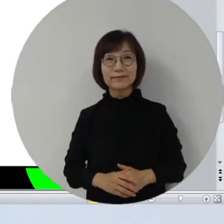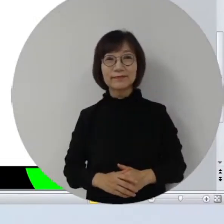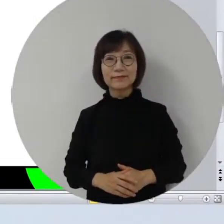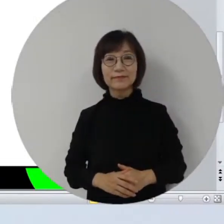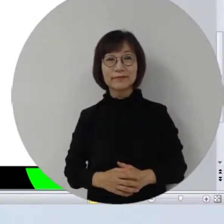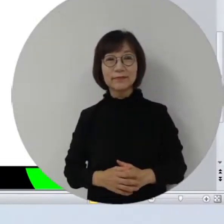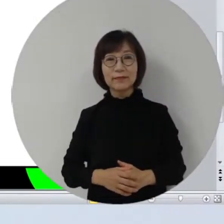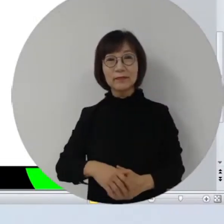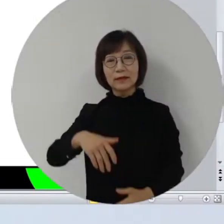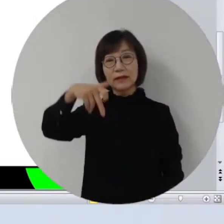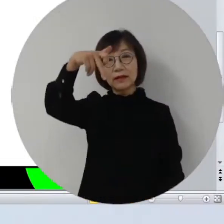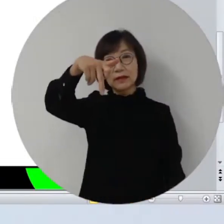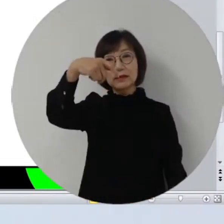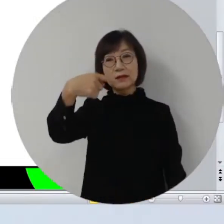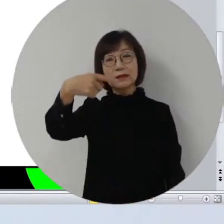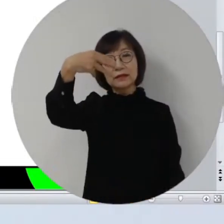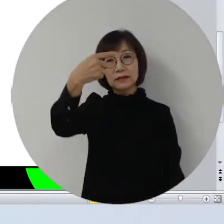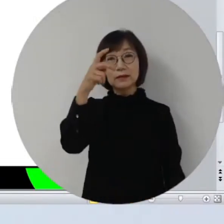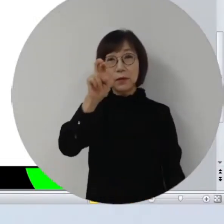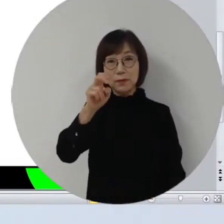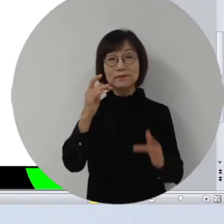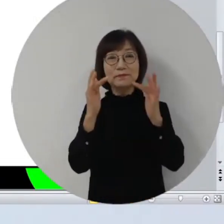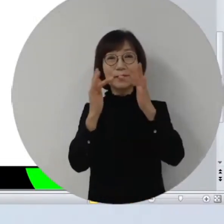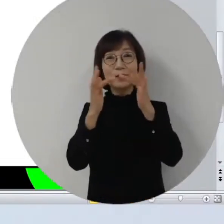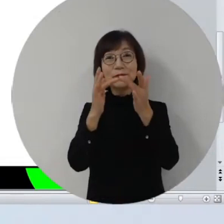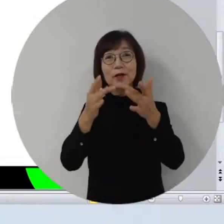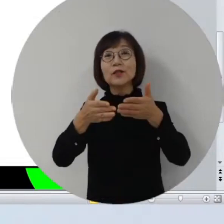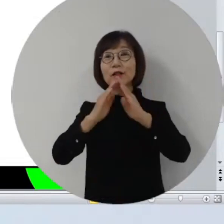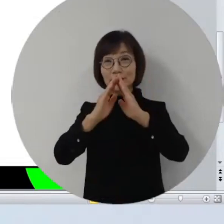다음에 또 웨일 웹브라우저 설정을 하고